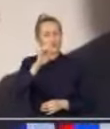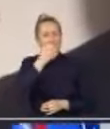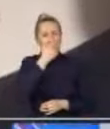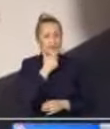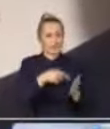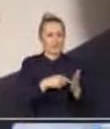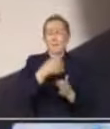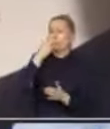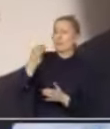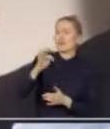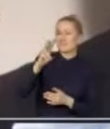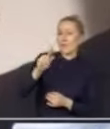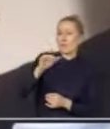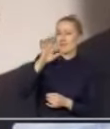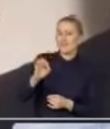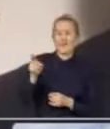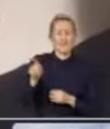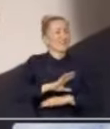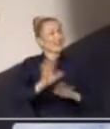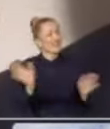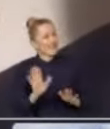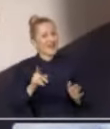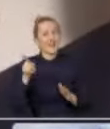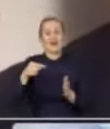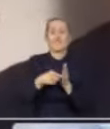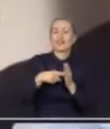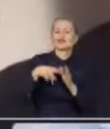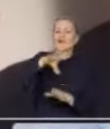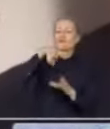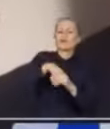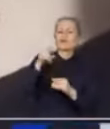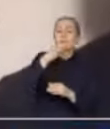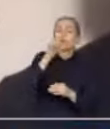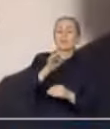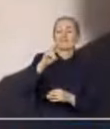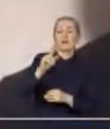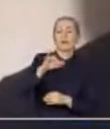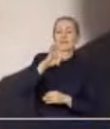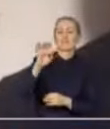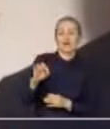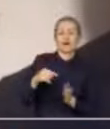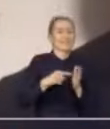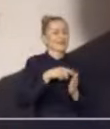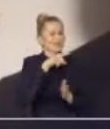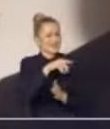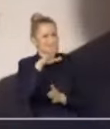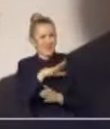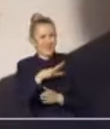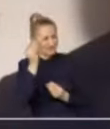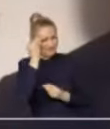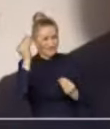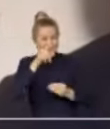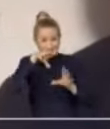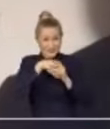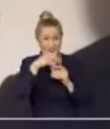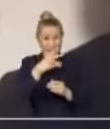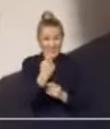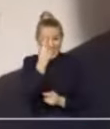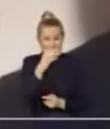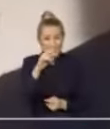Info... Nie od TVP Info. To są wszystko pytania od TVP. Gdzie tu logika? Nie, no pan naprawdę wszędzie widzi TVP Info,